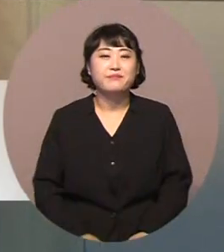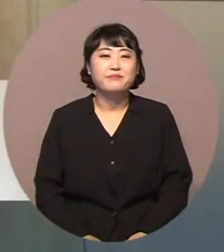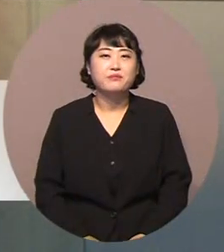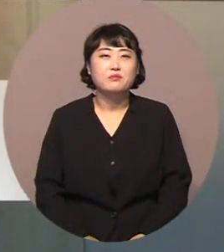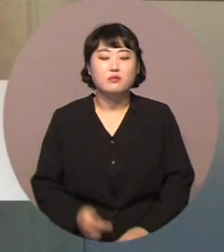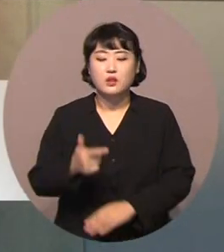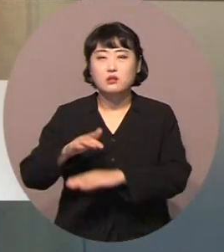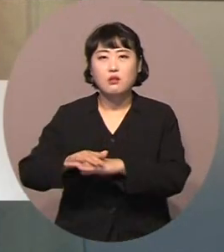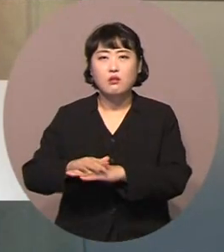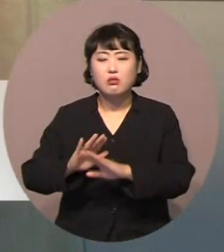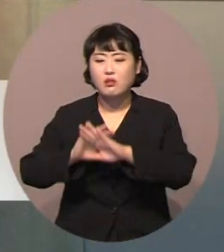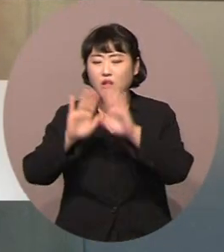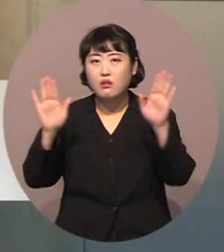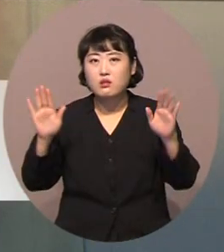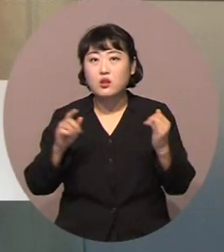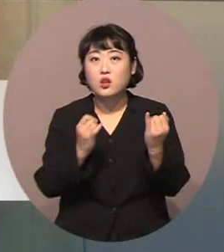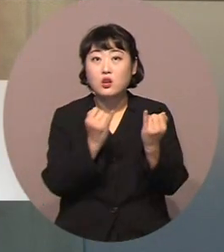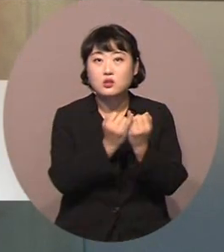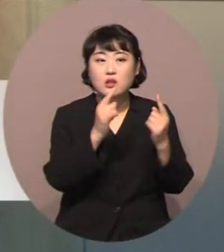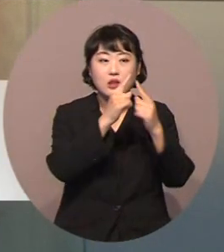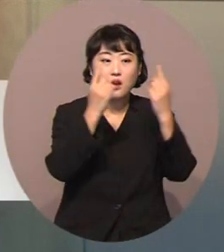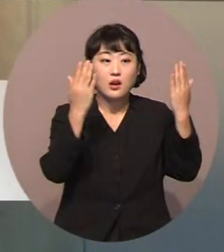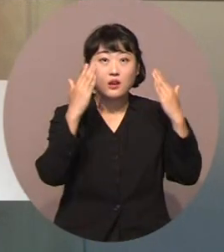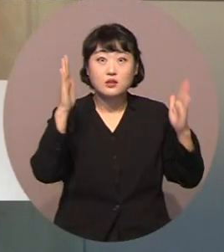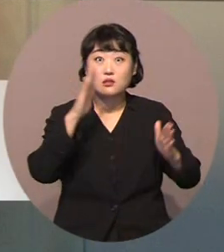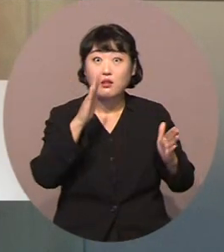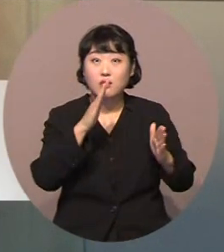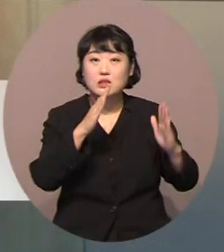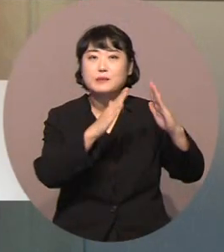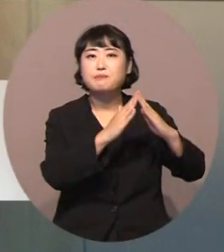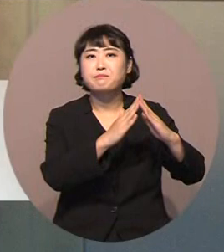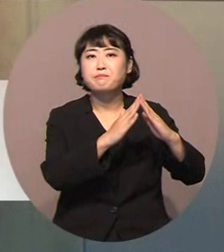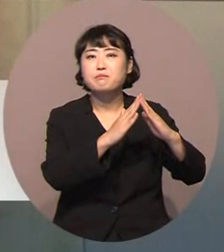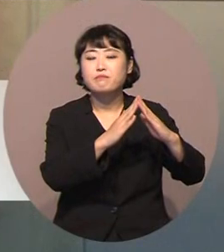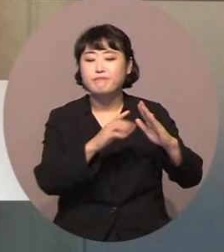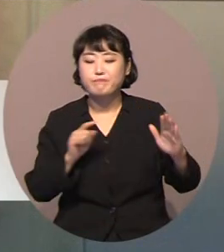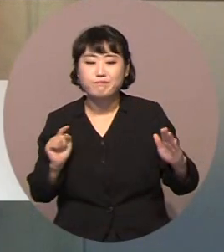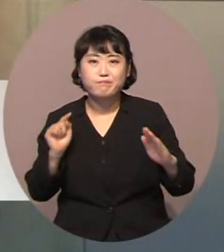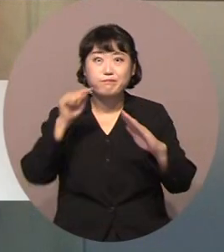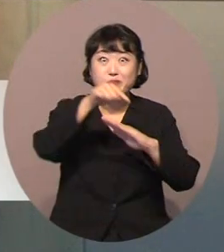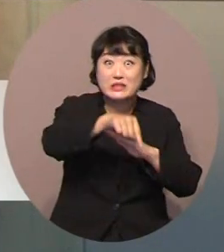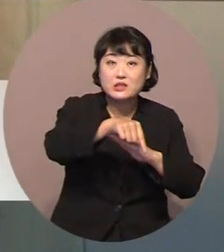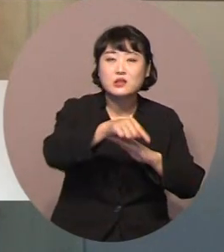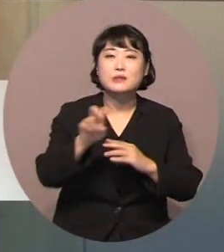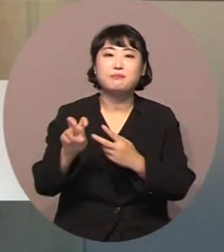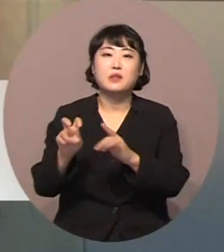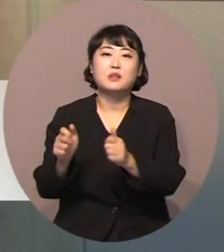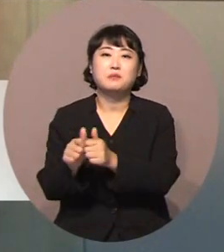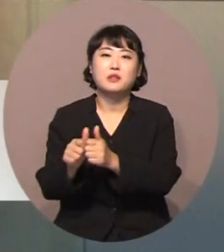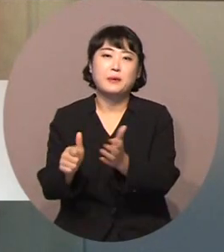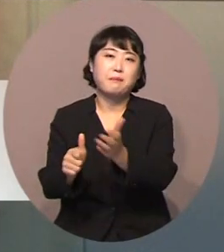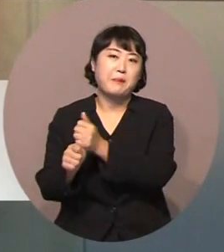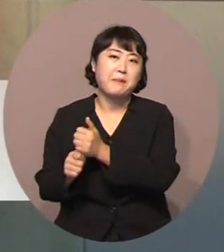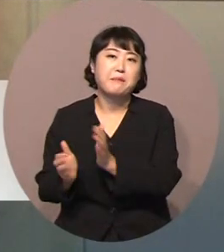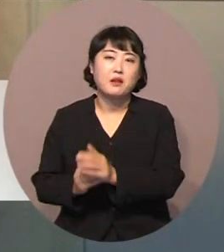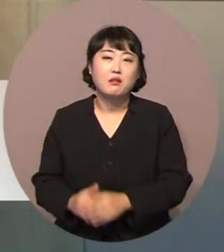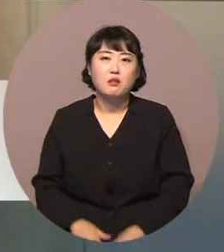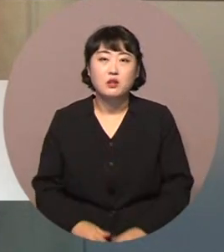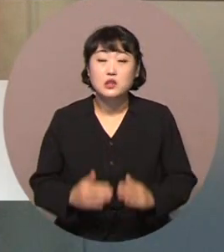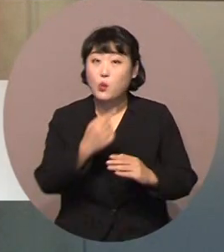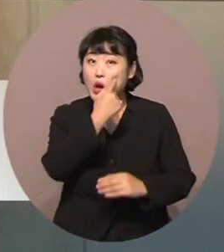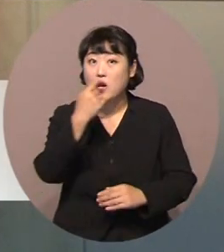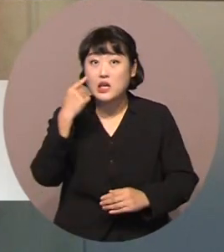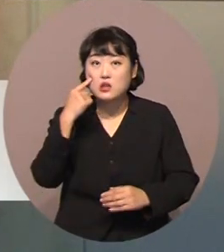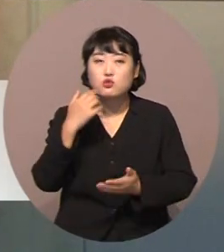대전에서 대낮에 여대생이 혼자 사는 원룸에 침입한 20대 남성이 경찰에 붙잡혔습니다 침입한 사실이